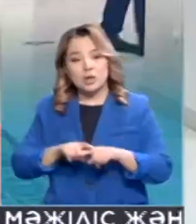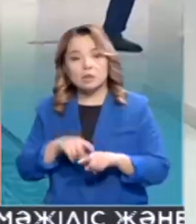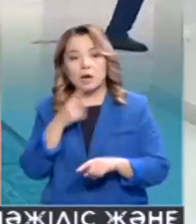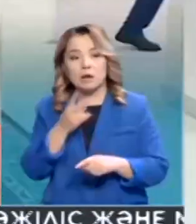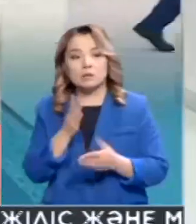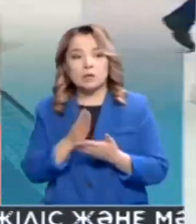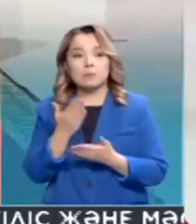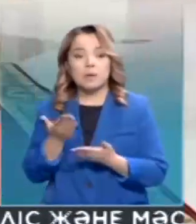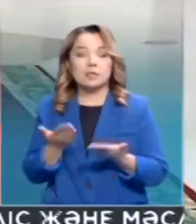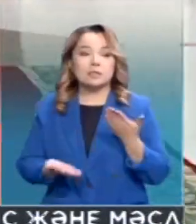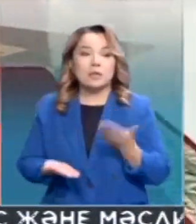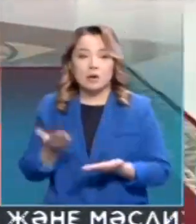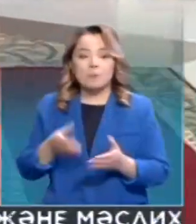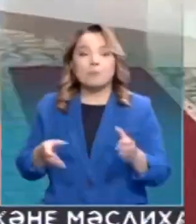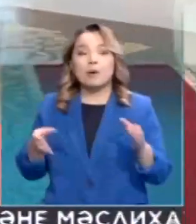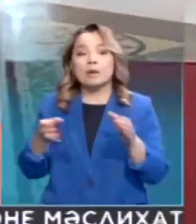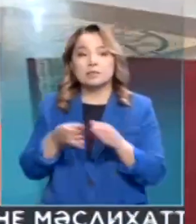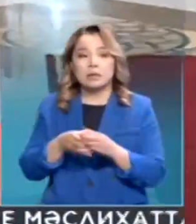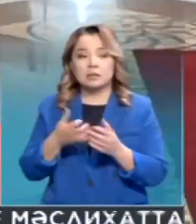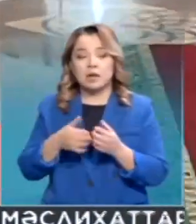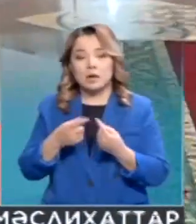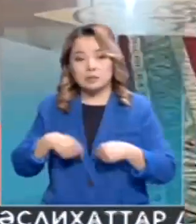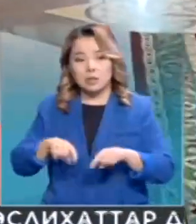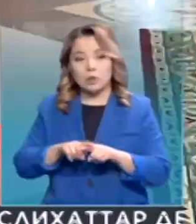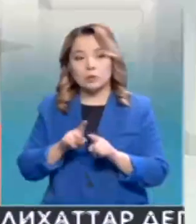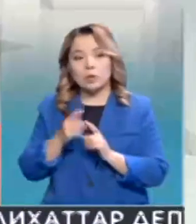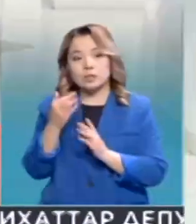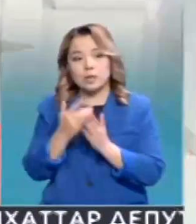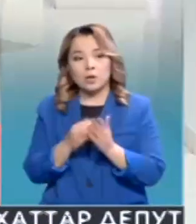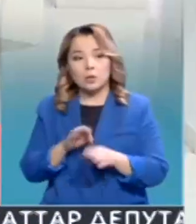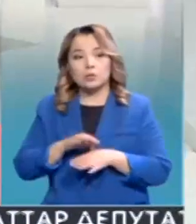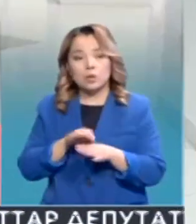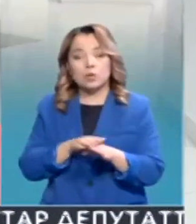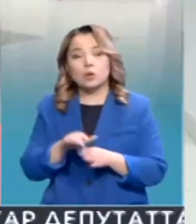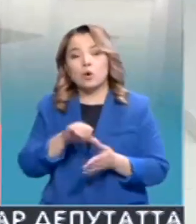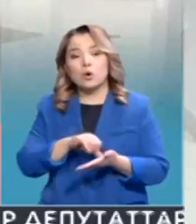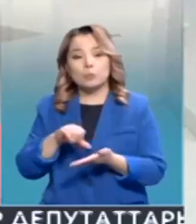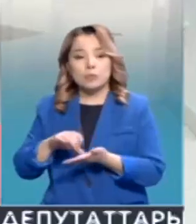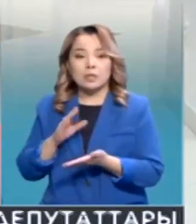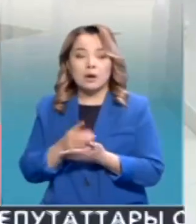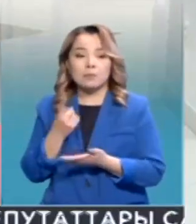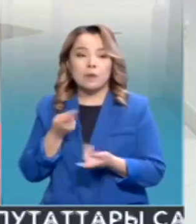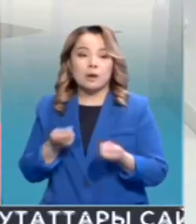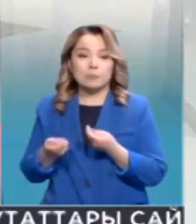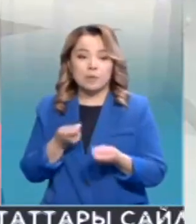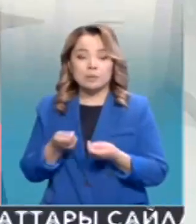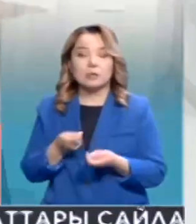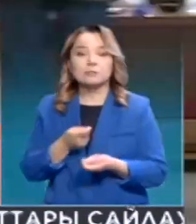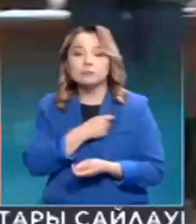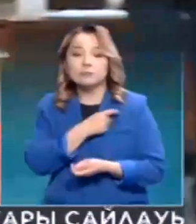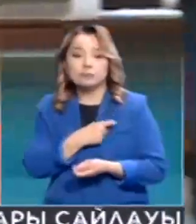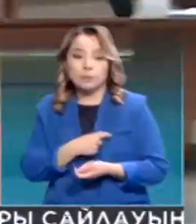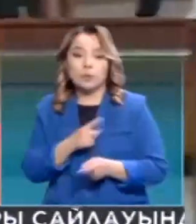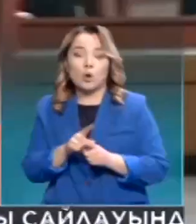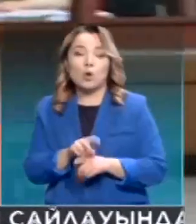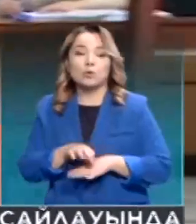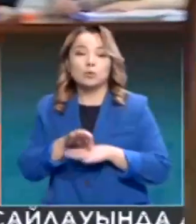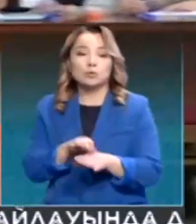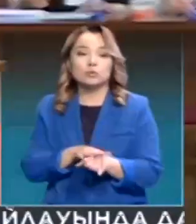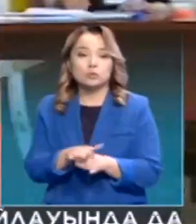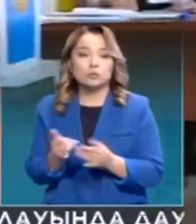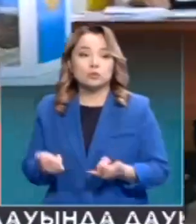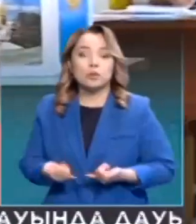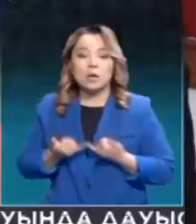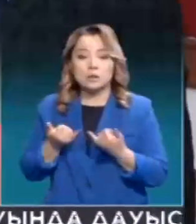отырсаңыздар, егерде партиялардың, партиялық тізіммен өтетін үміткерлердің бір мандатты okurukterden sunğan,